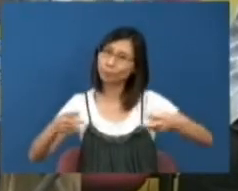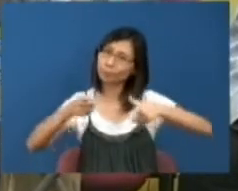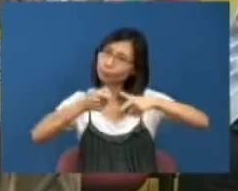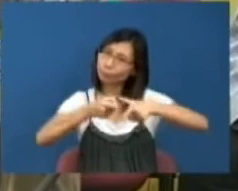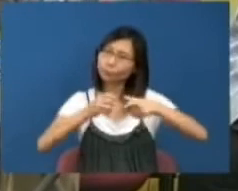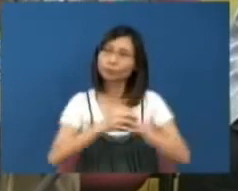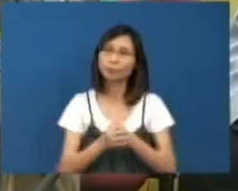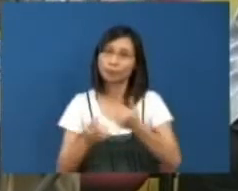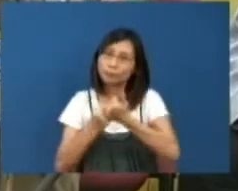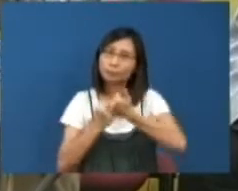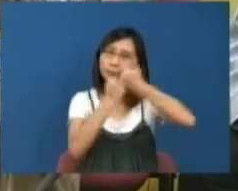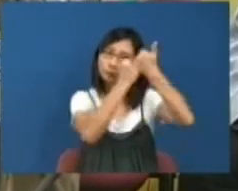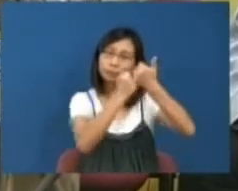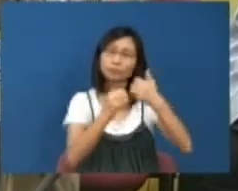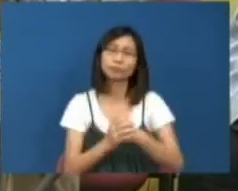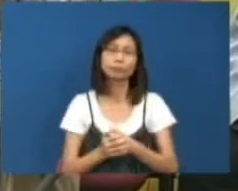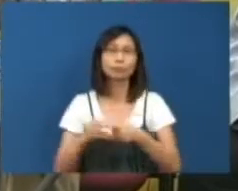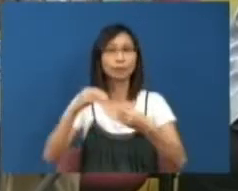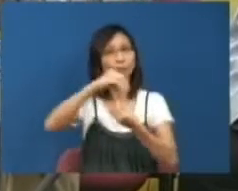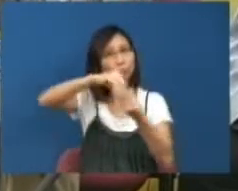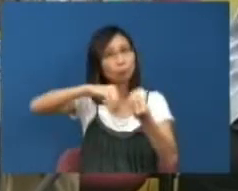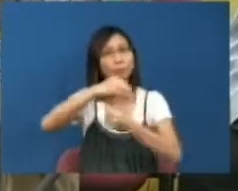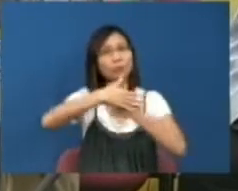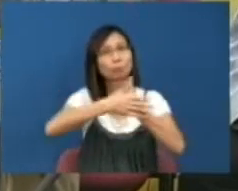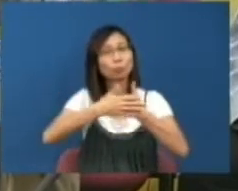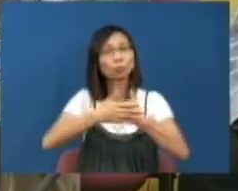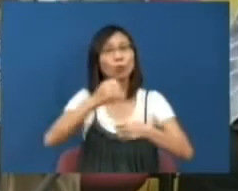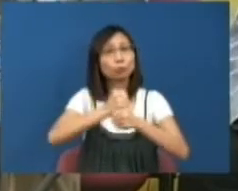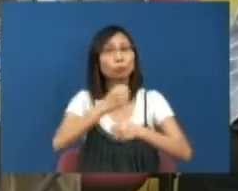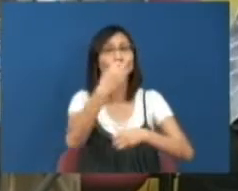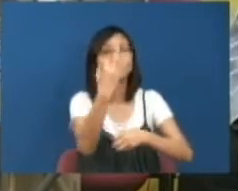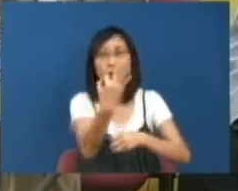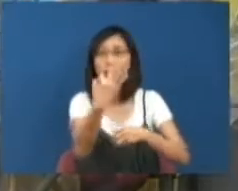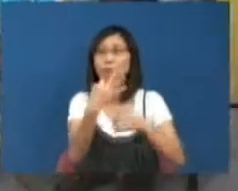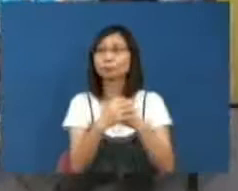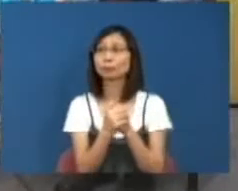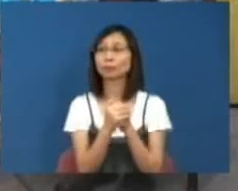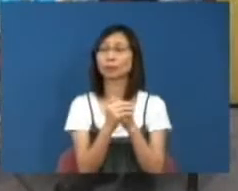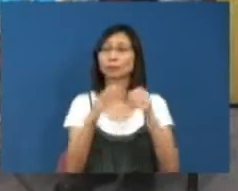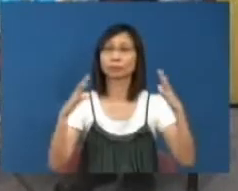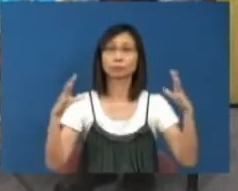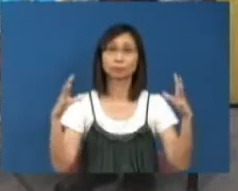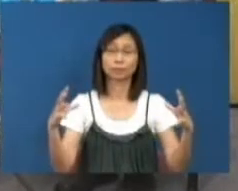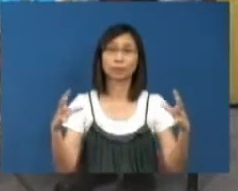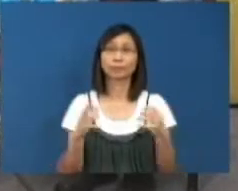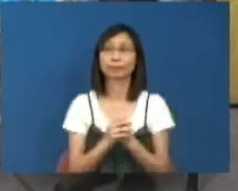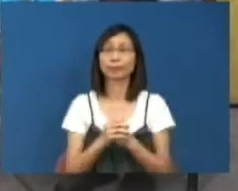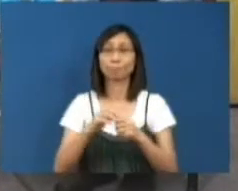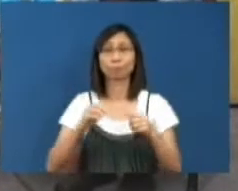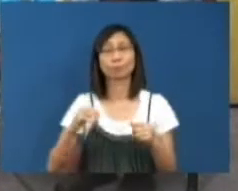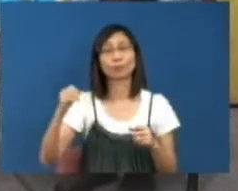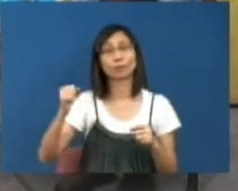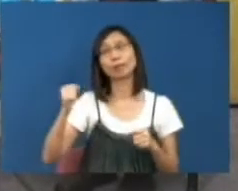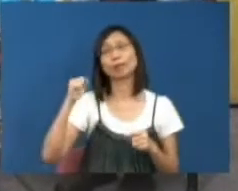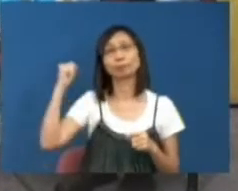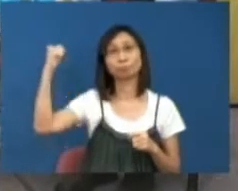係咯， 咁就做咗三隻大嘅風力發電機喺。 咁嗰三隻 wind 係咪即係三個圓圈嗰只嘅 wind turbine 嚟？ 係啊係啊。咁